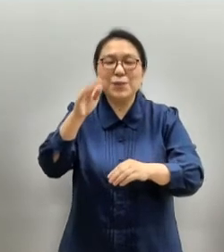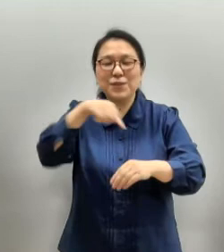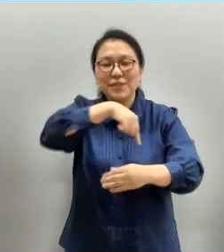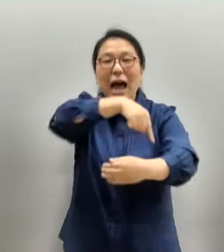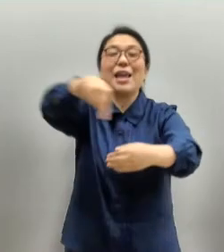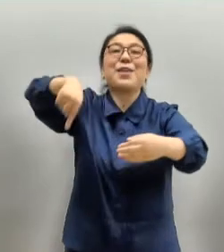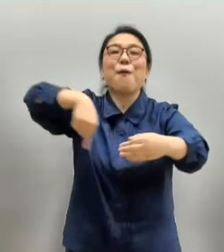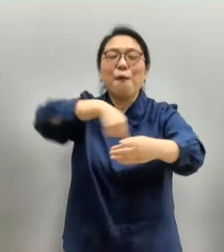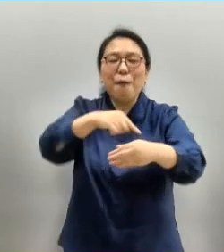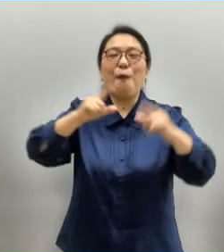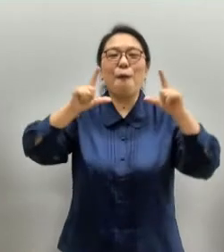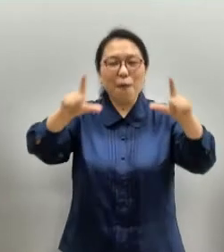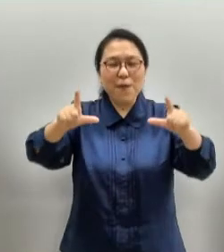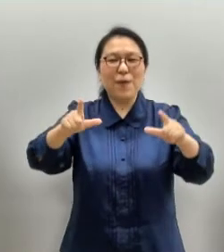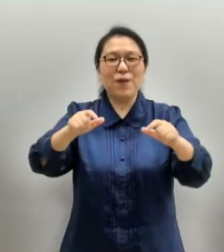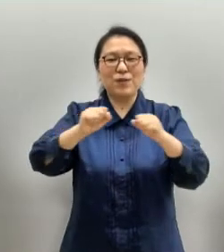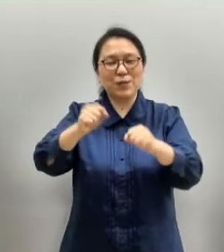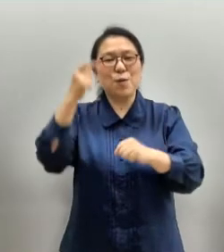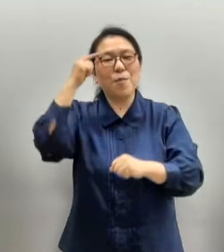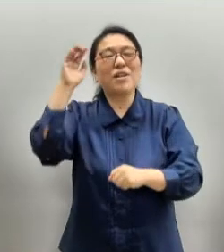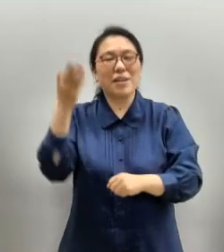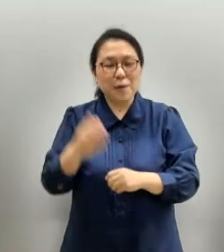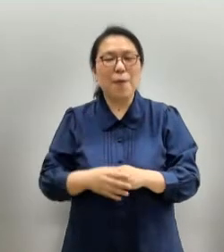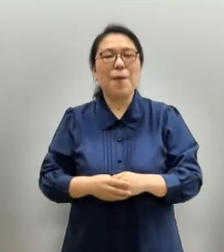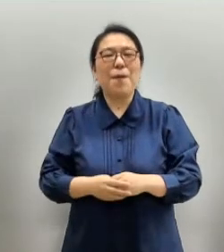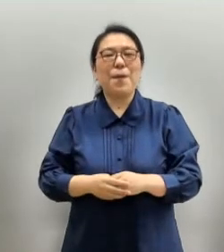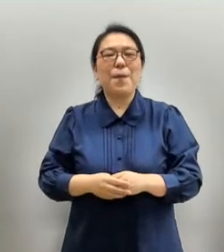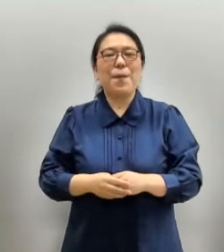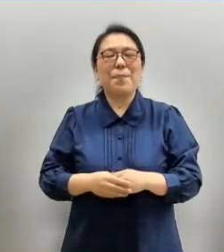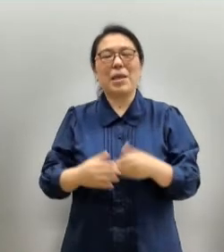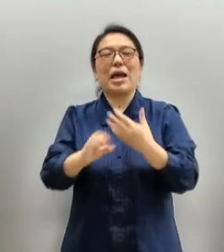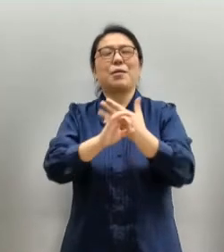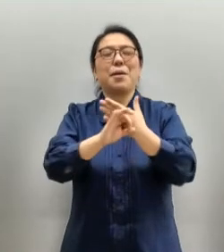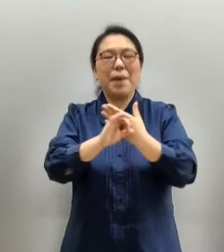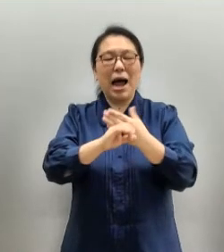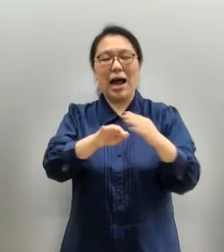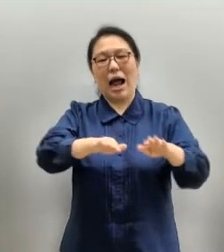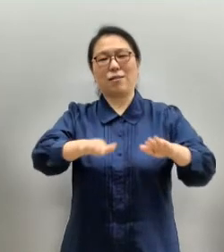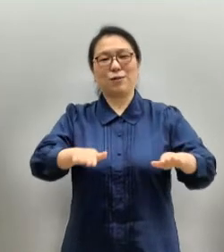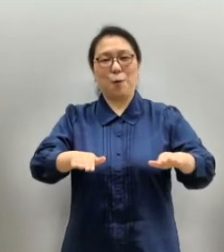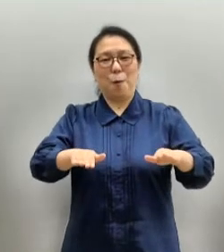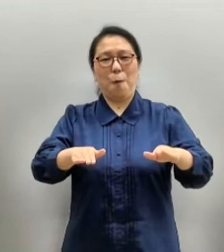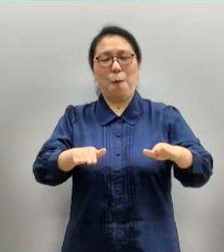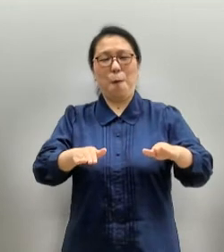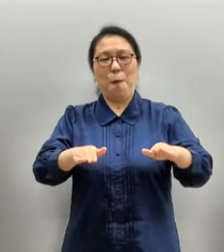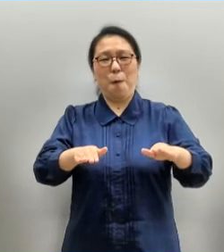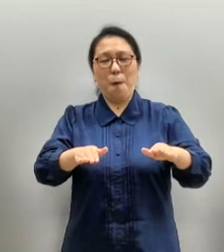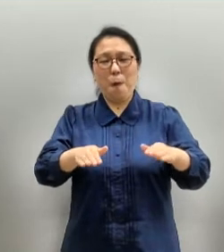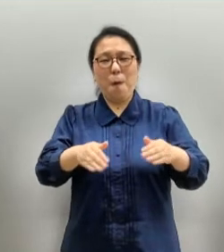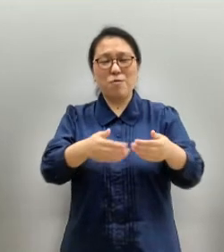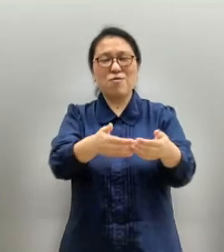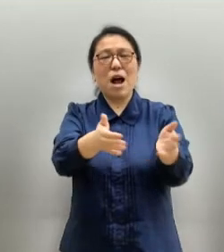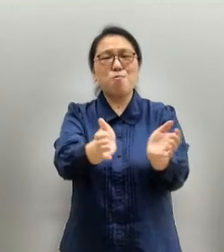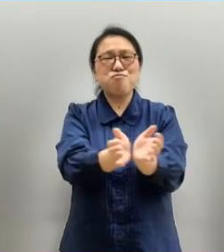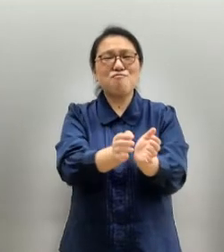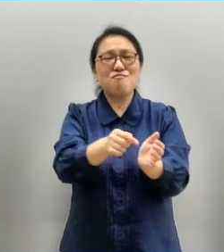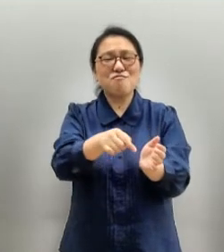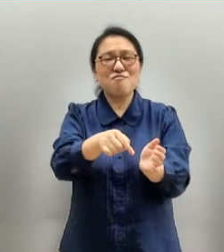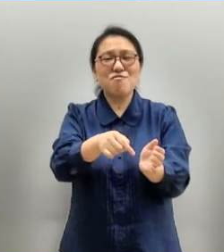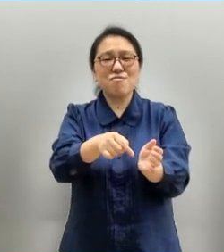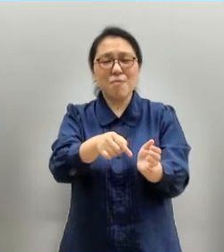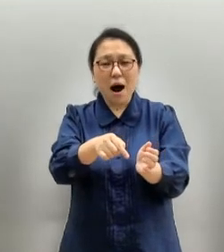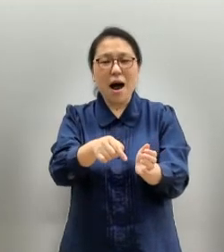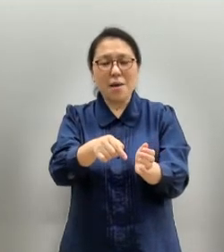か市民の感覚から言うと、やっぱりその例えば学童クラブ、まあ、どこの学童クラブぐらい